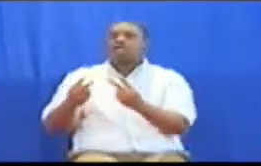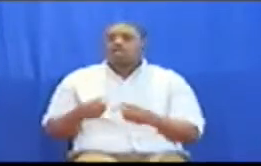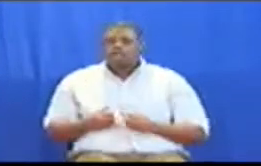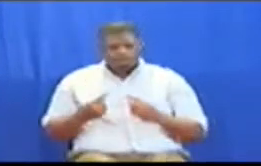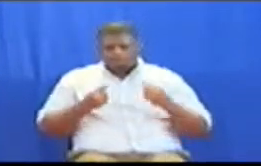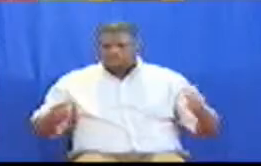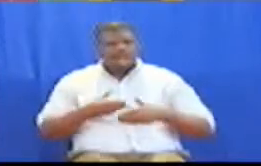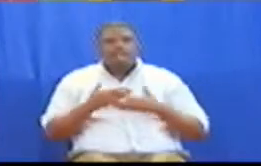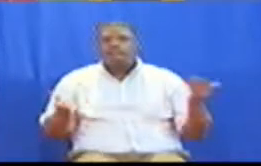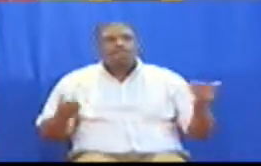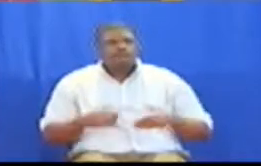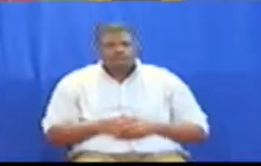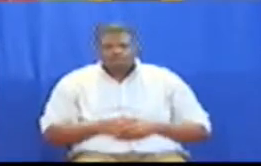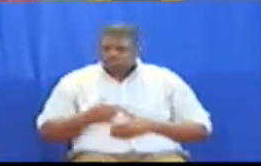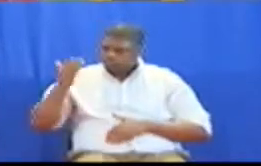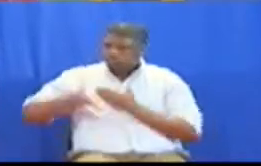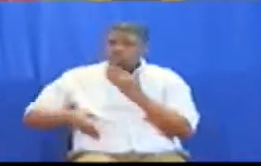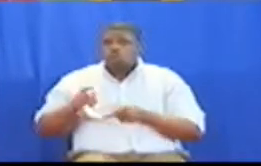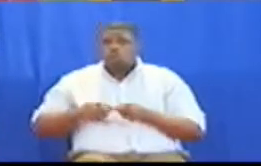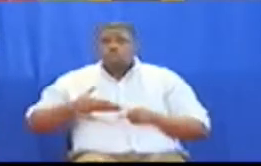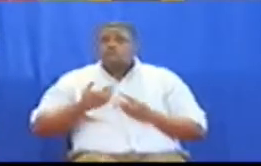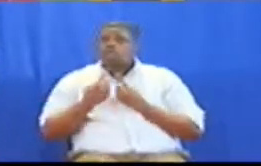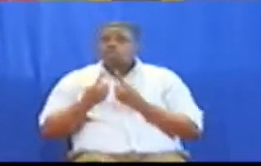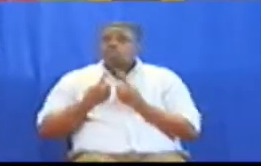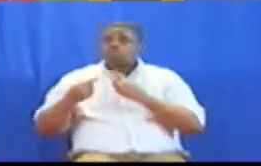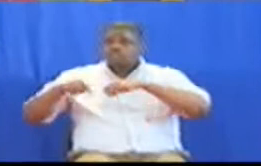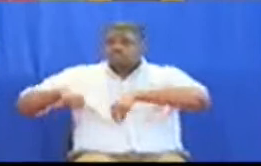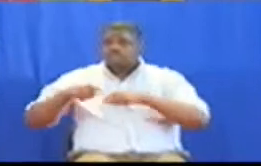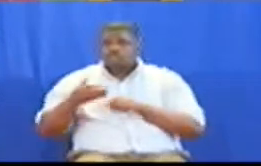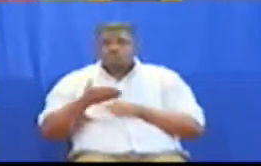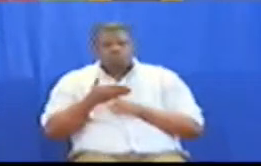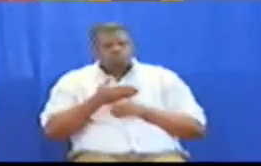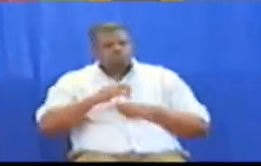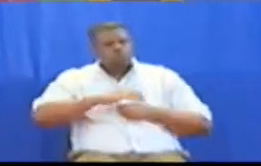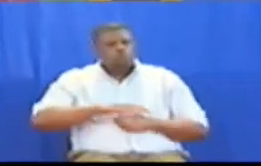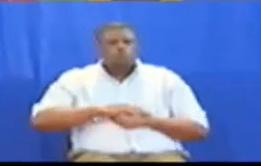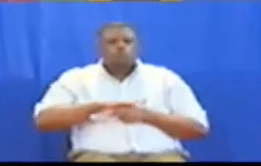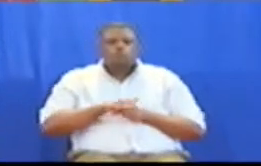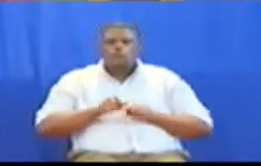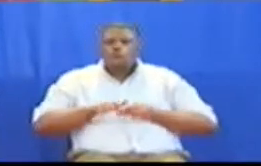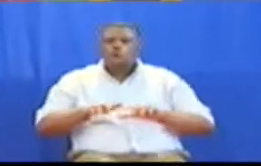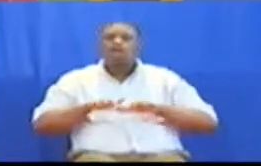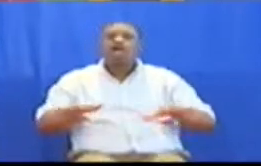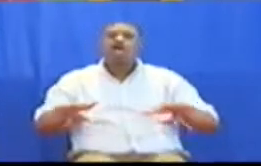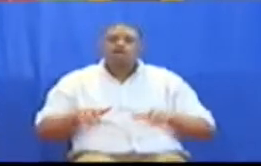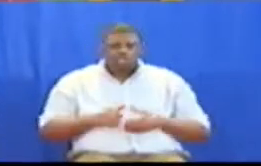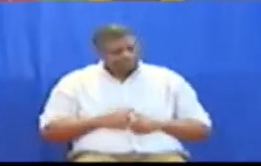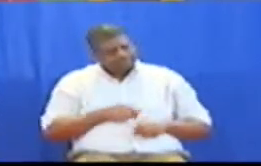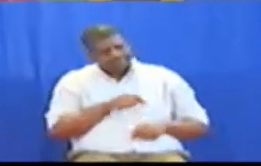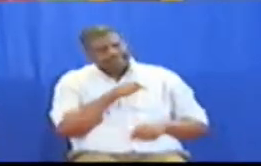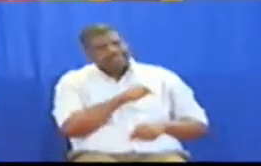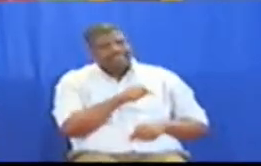mpinzani. Jambo ambalo la mwisho tu nilitaka nizungumze ni swala la corona. Mheshimiwa Rais alionyesha mfano mzuri sana